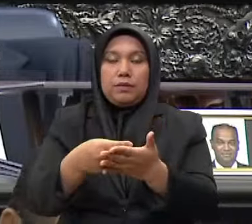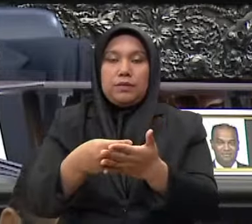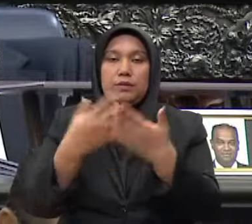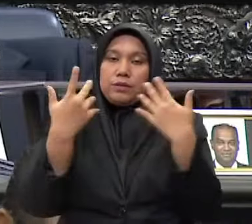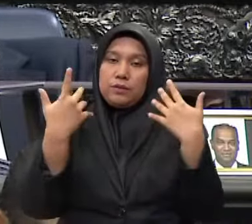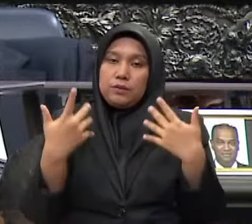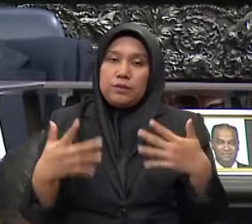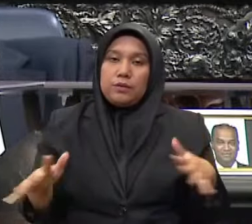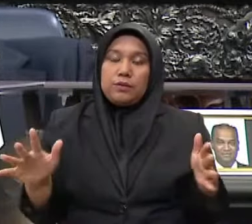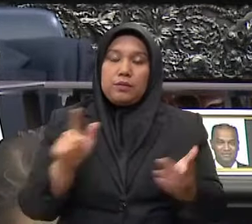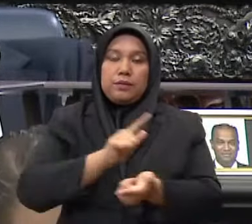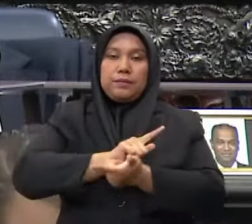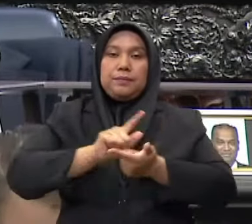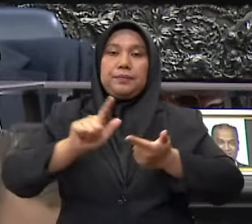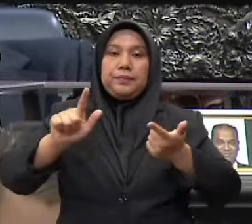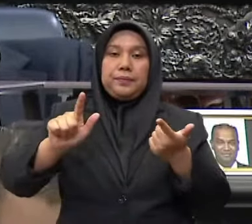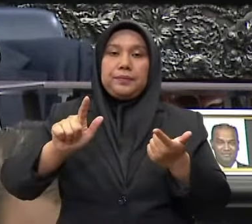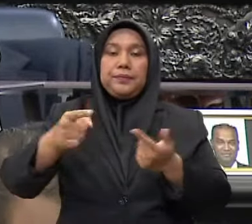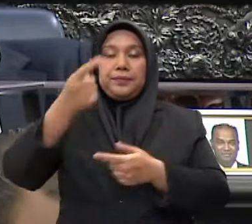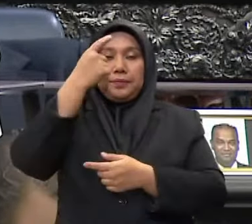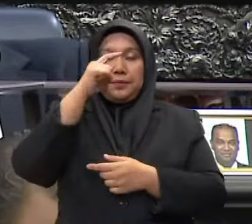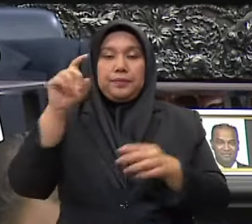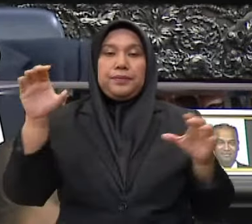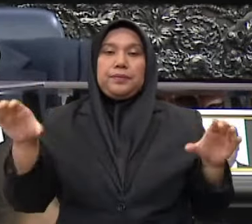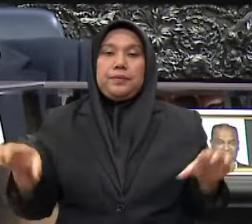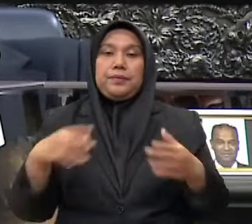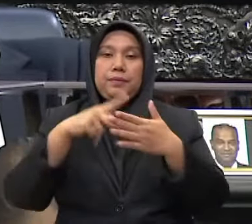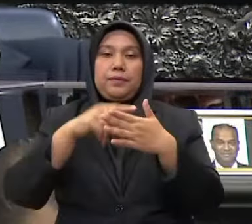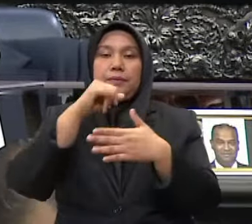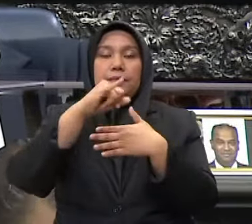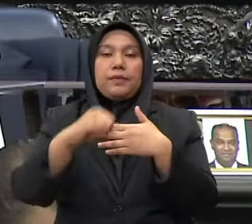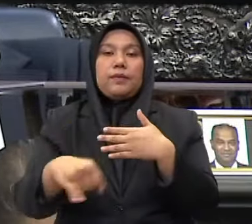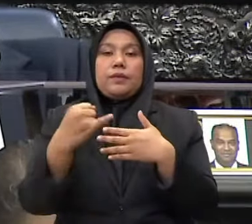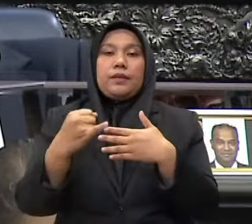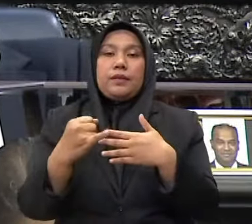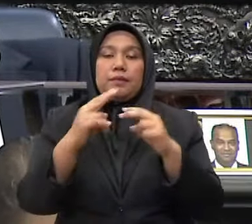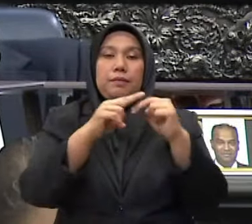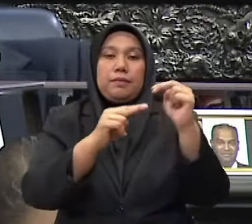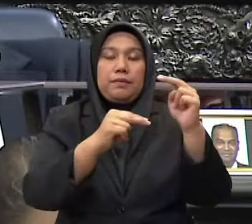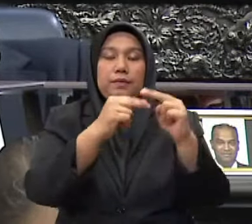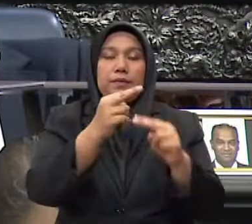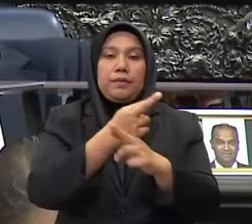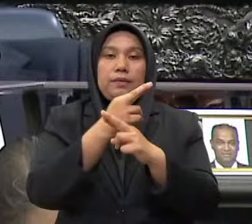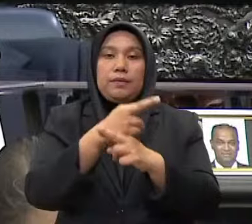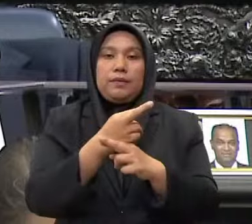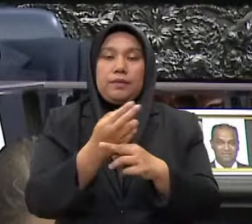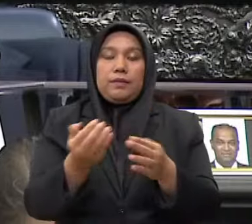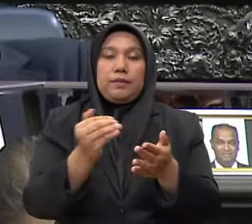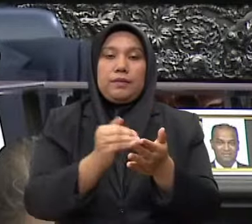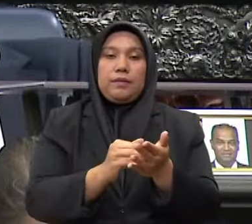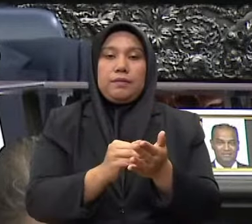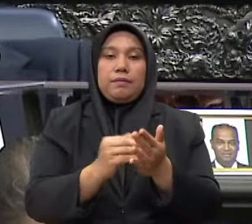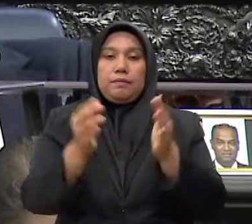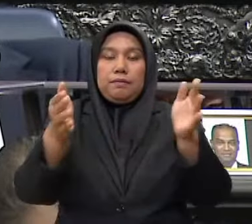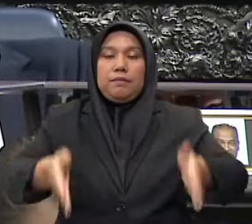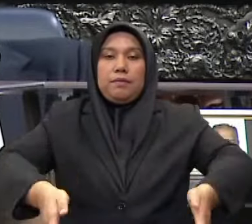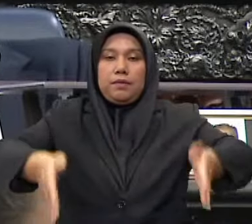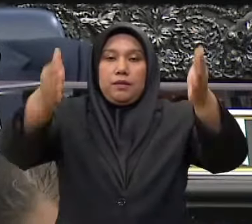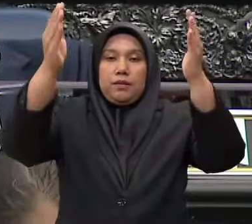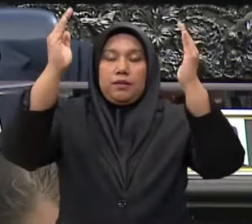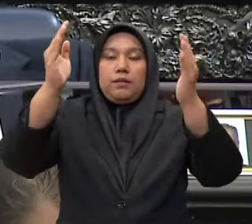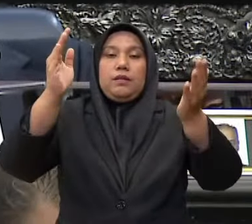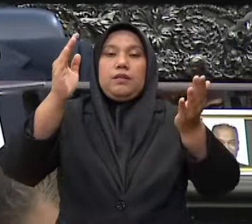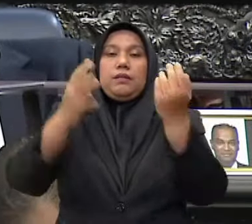telah pun diluluskan untuk pelaksanaan projek pembangunan semula bangunan daif di sekolah yang berada di pelbagai